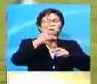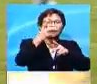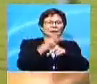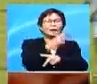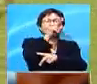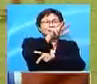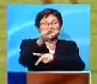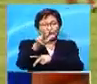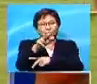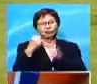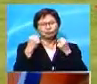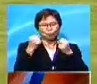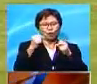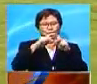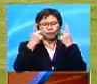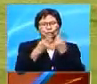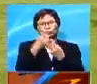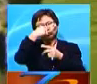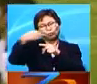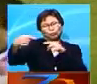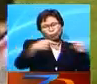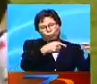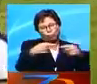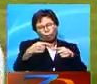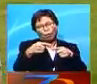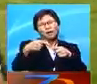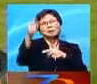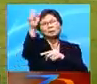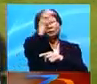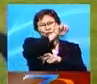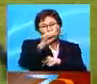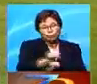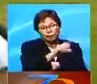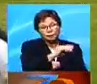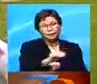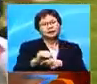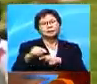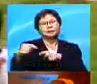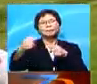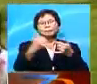pasukan bagi menghadapi Baki saingan Liga Super dan aksi piala